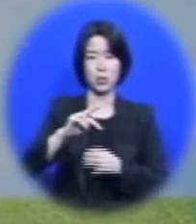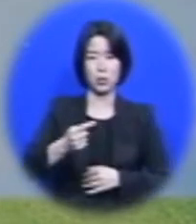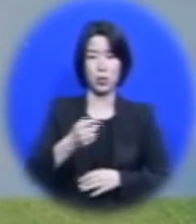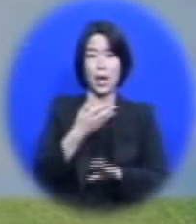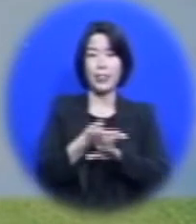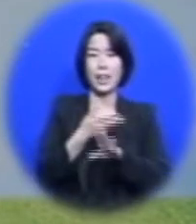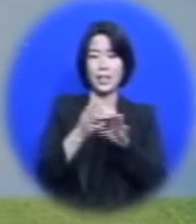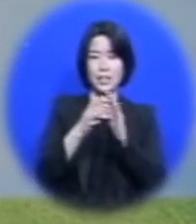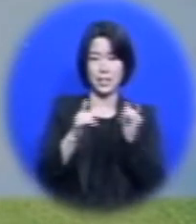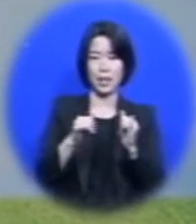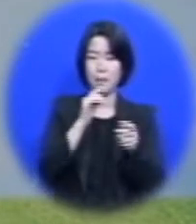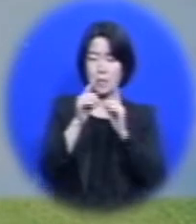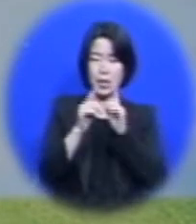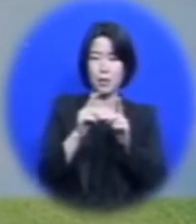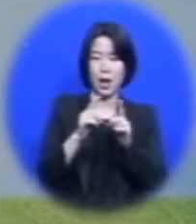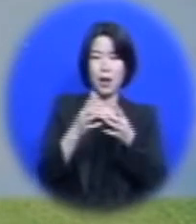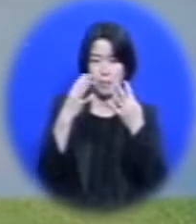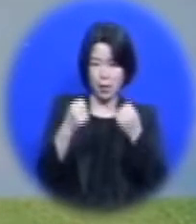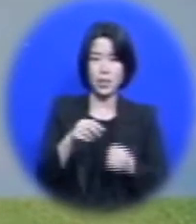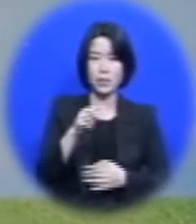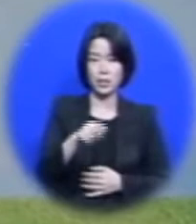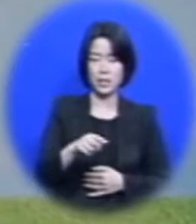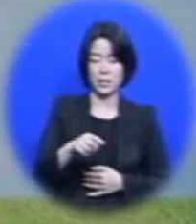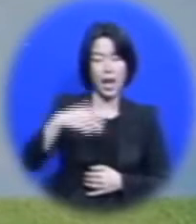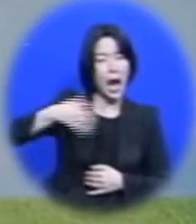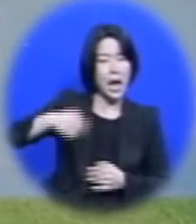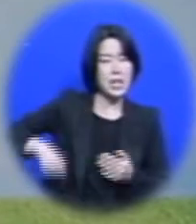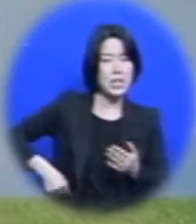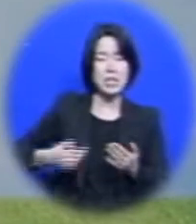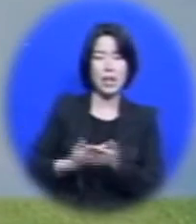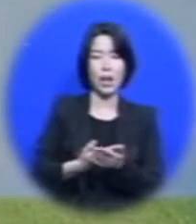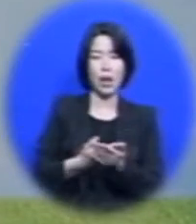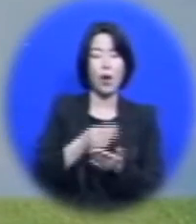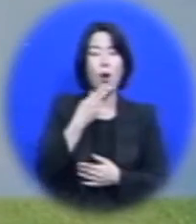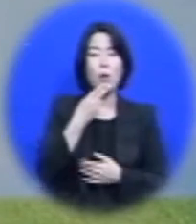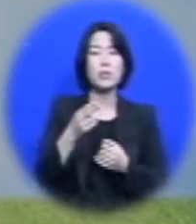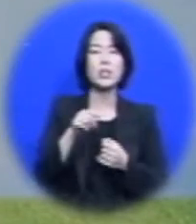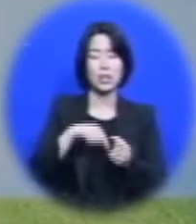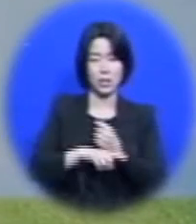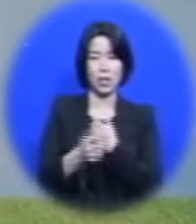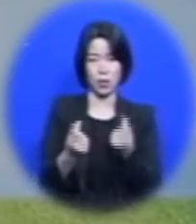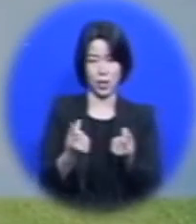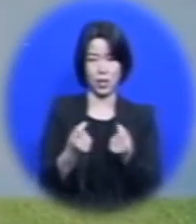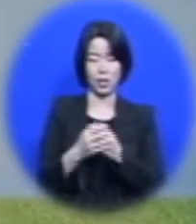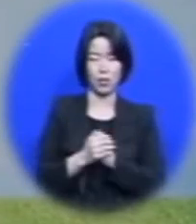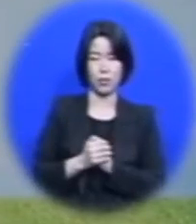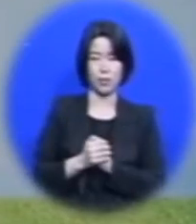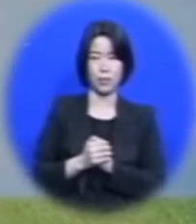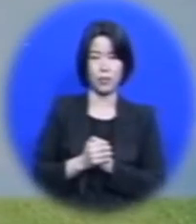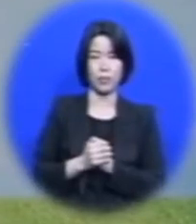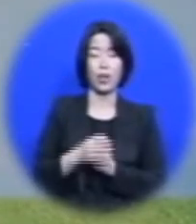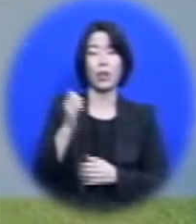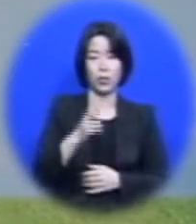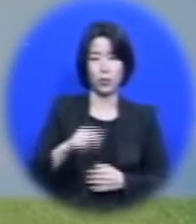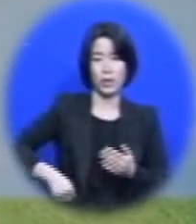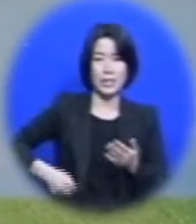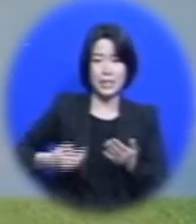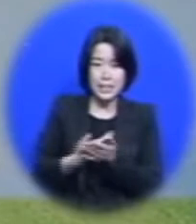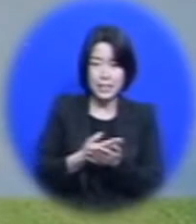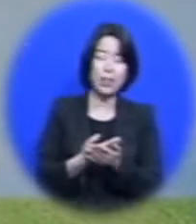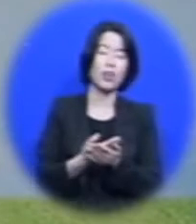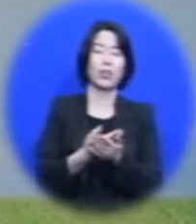다른 사람의 말이 많은 것은 그는 아직 진정한 회개를 하지 않은 사람이란 뜻입니다. 그리고 진정으로